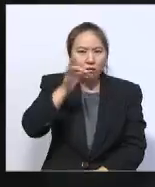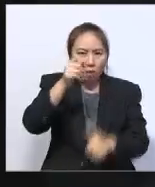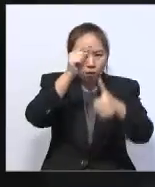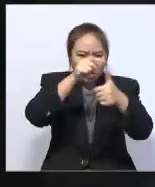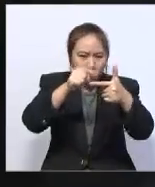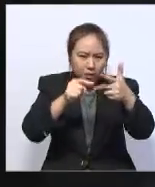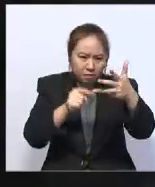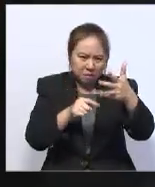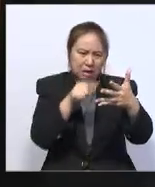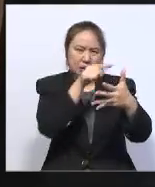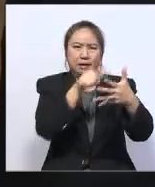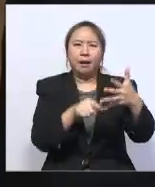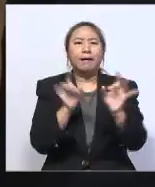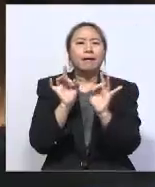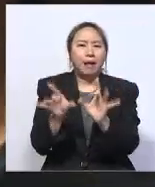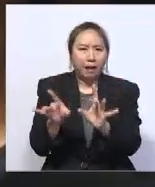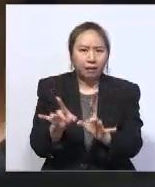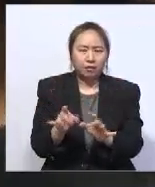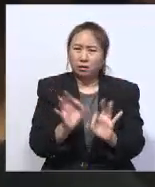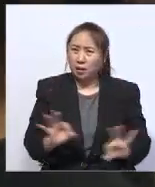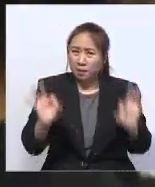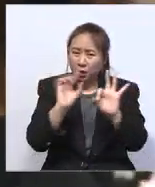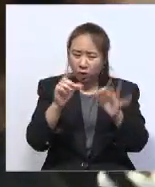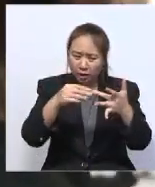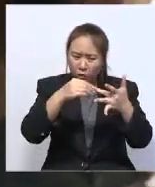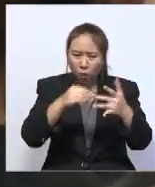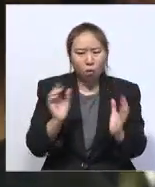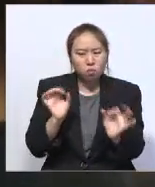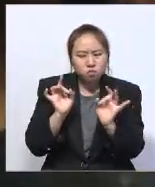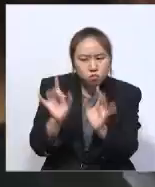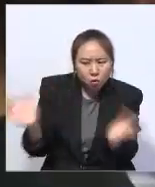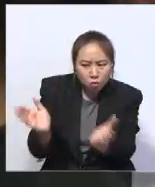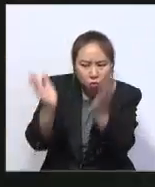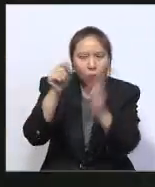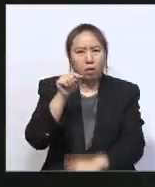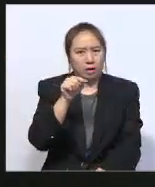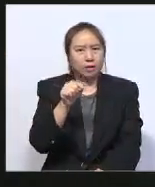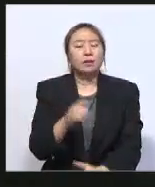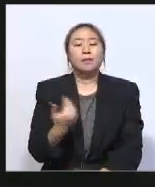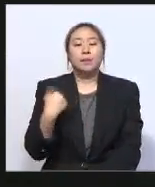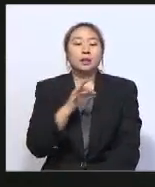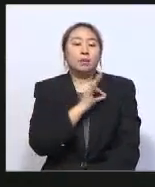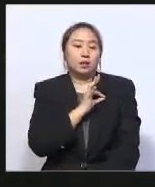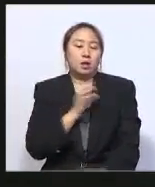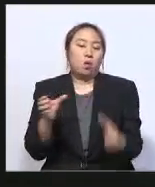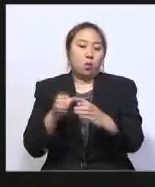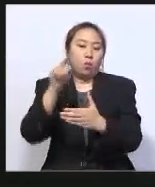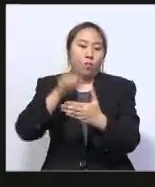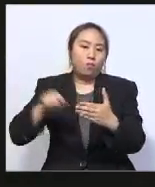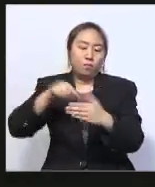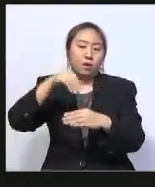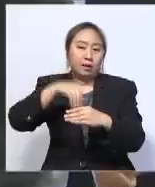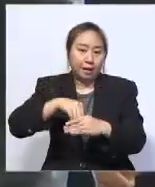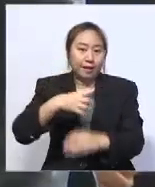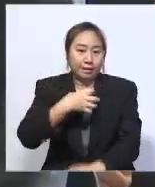านั้นเป็นการถูกกลั่นแกล้งค่ะโดยเฉพาะข้อหายุยงปลุกปั่นนอกจากนี้นะคะก็ยังมีสมาชิกกลุ่มอยากเลือกตั้งรว